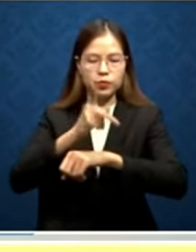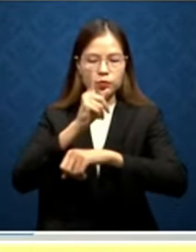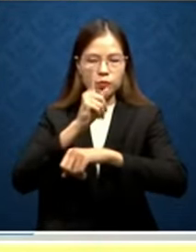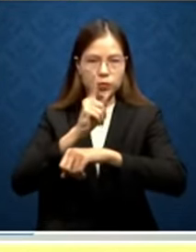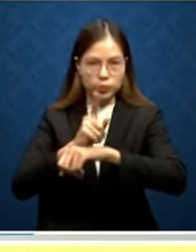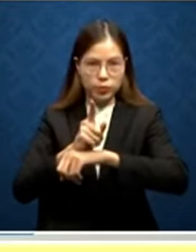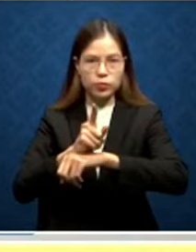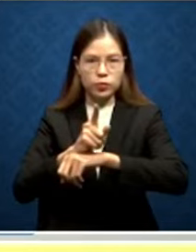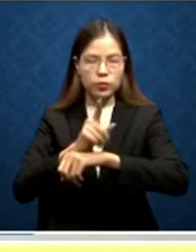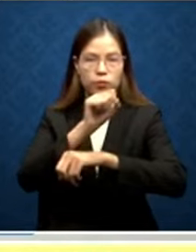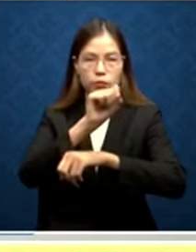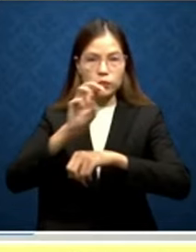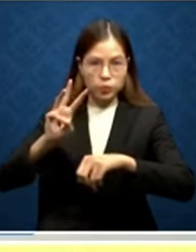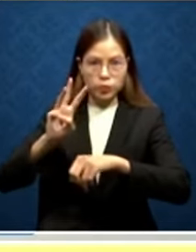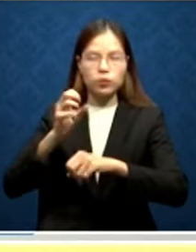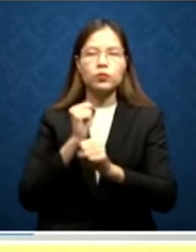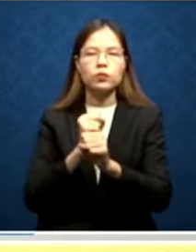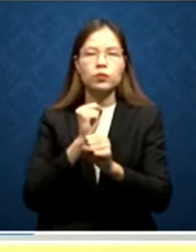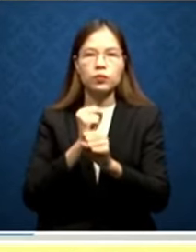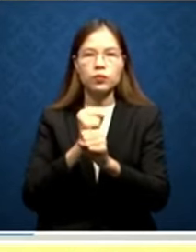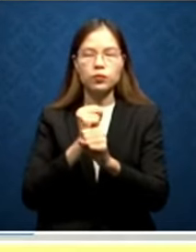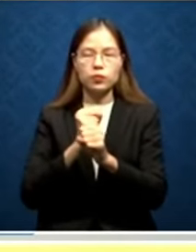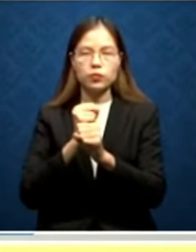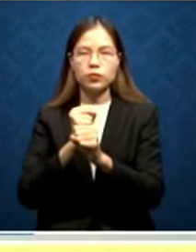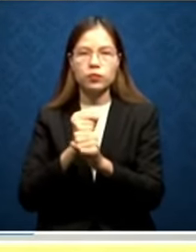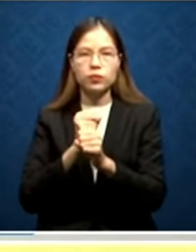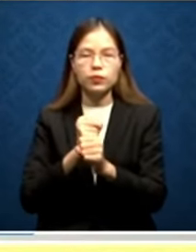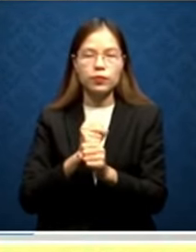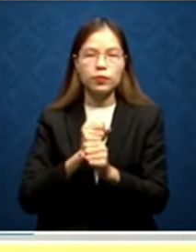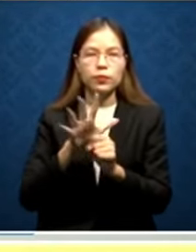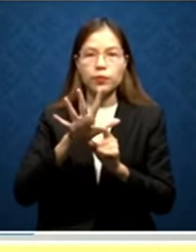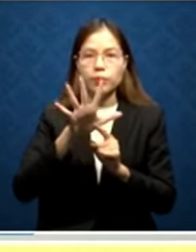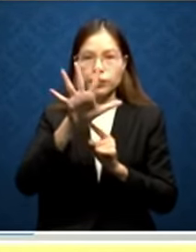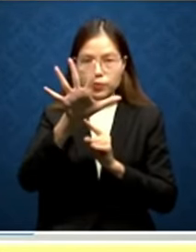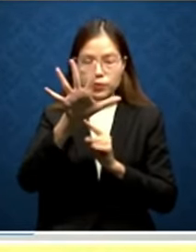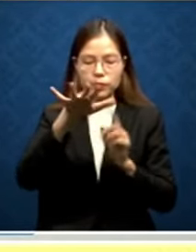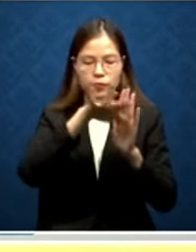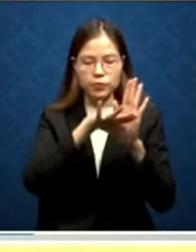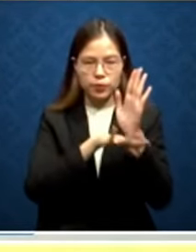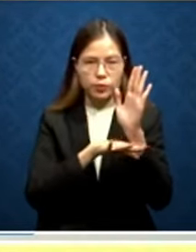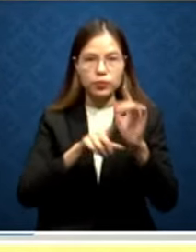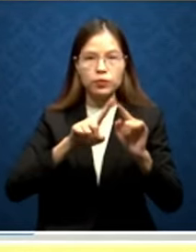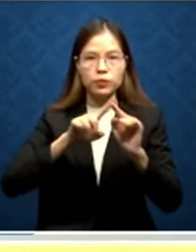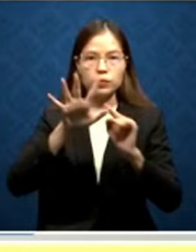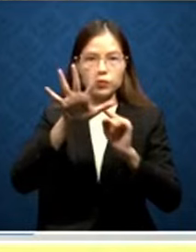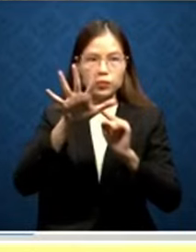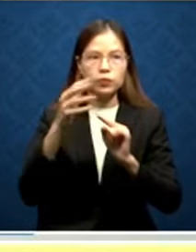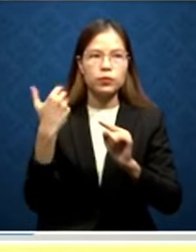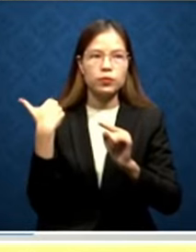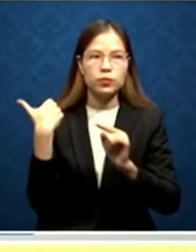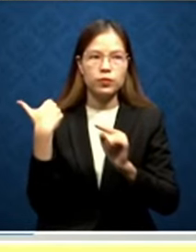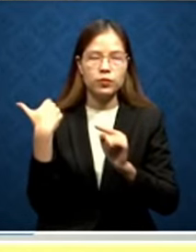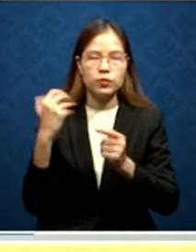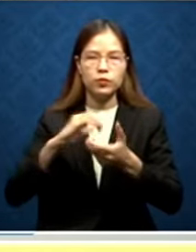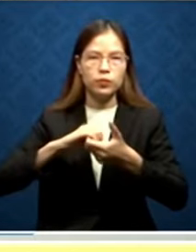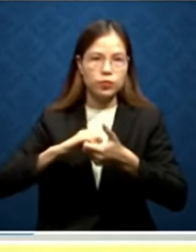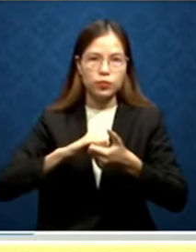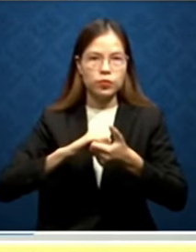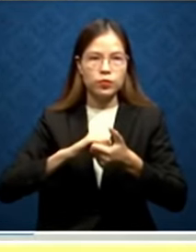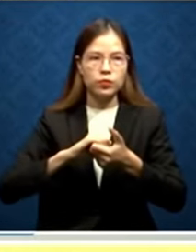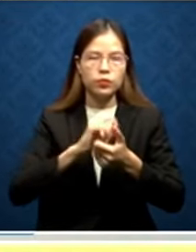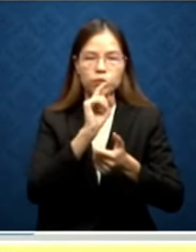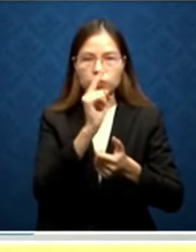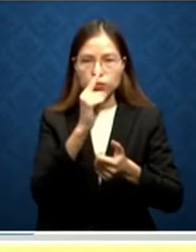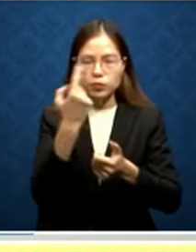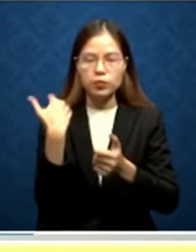ภาเราจะดำเนินการ5สอนั่นก็คือสัมพันธ์สร้างสรร